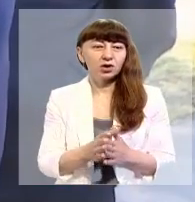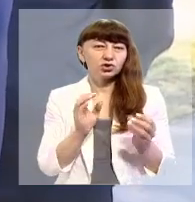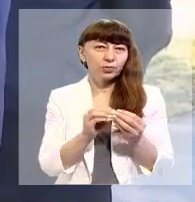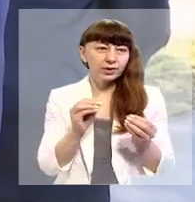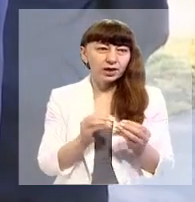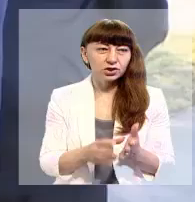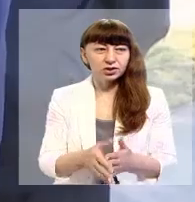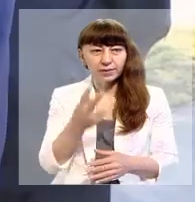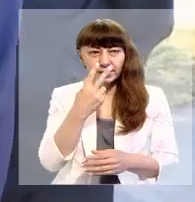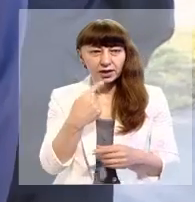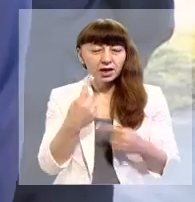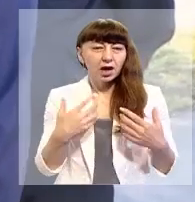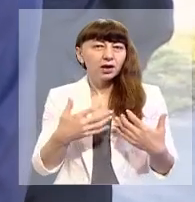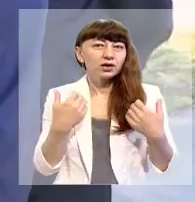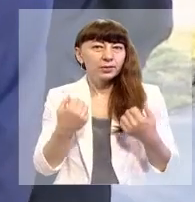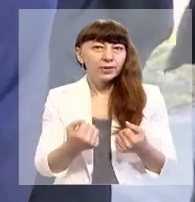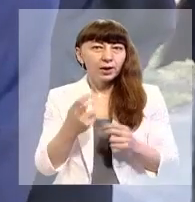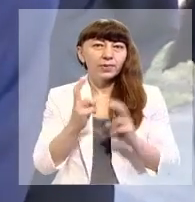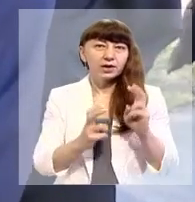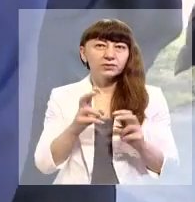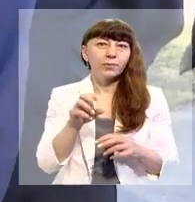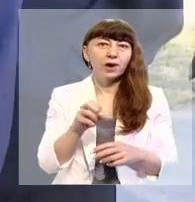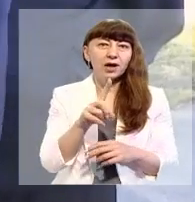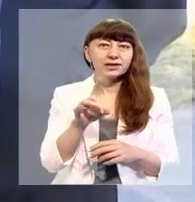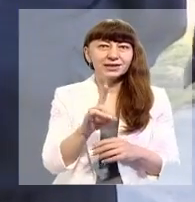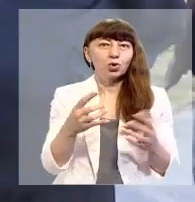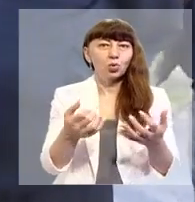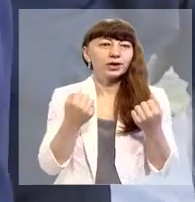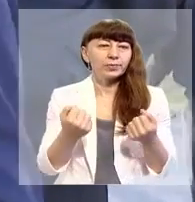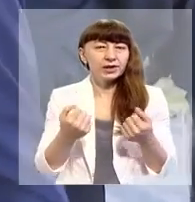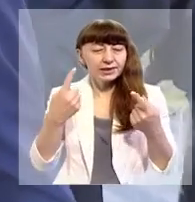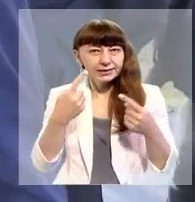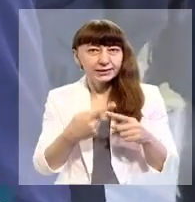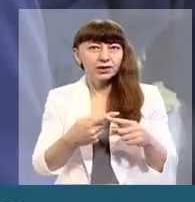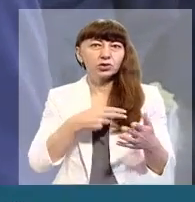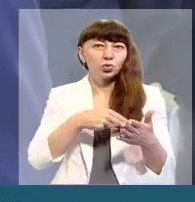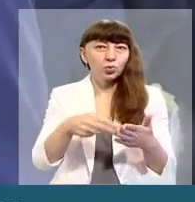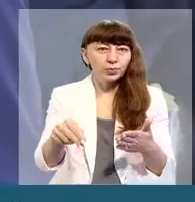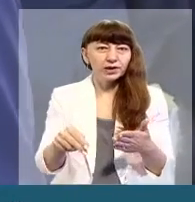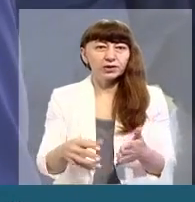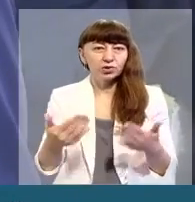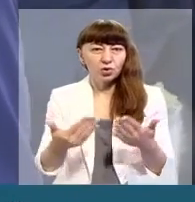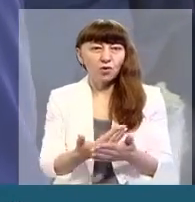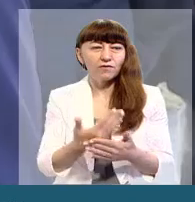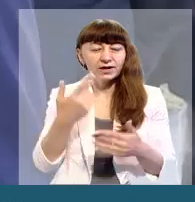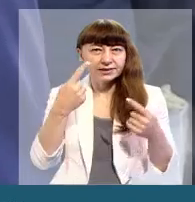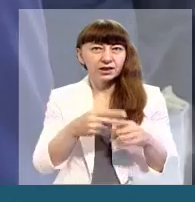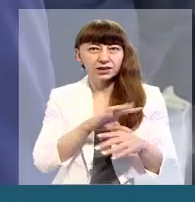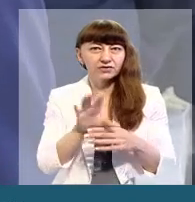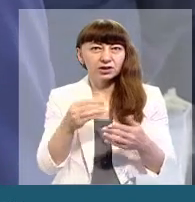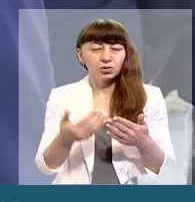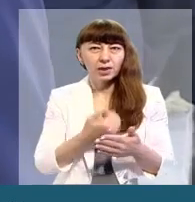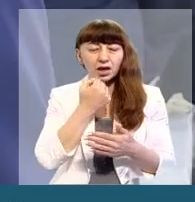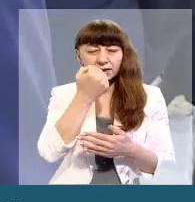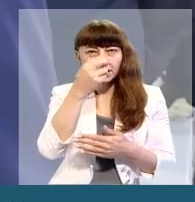Огрепли, где-то производственную базу укрепили, где-то технику практически обновили, всю новую технику. Благодаря, конечно,